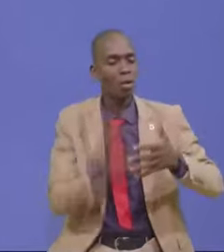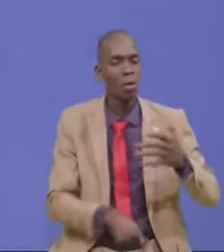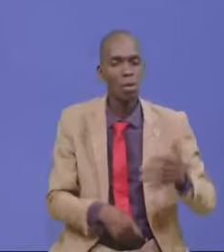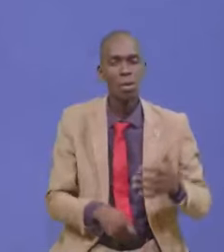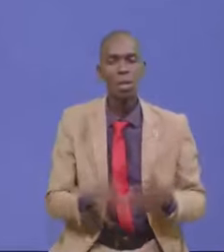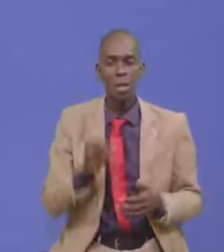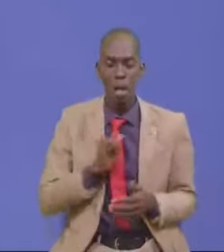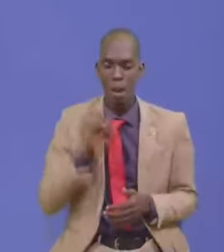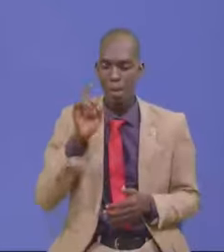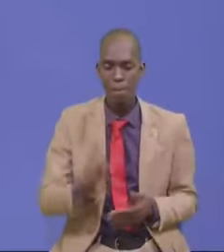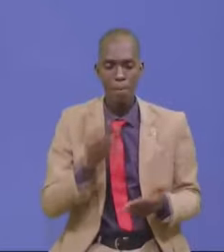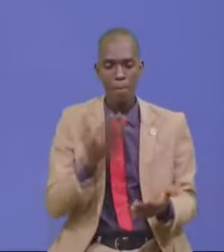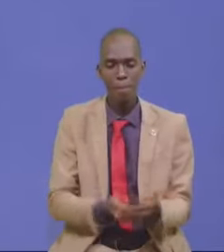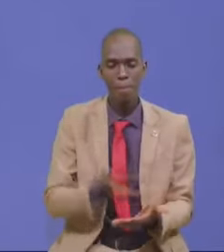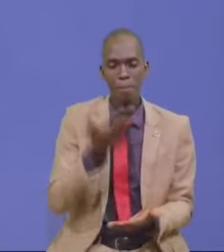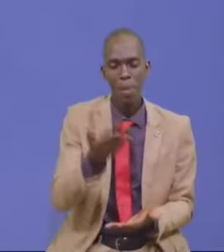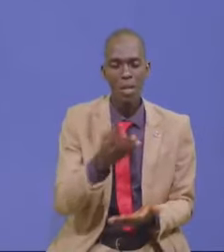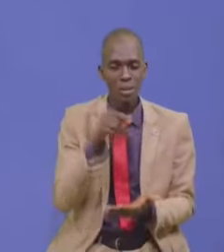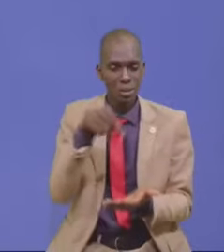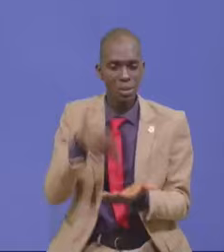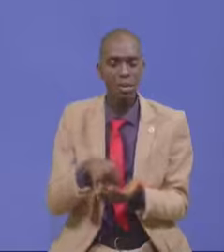Je dois avoir cette vérité.